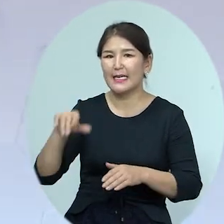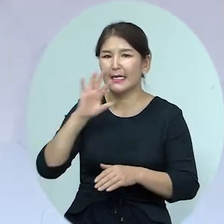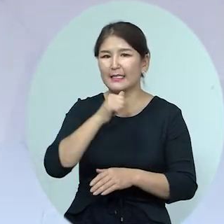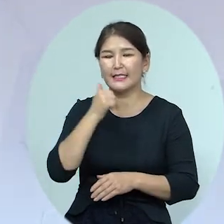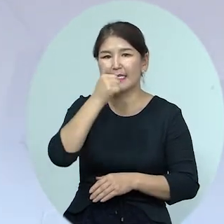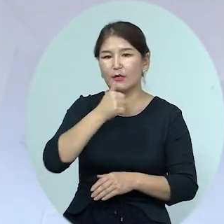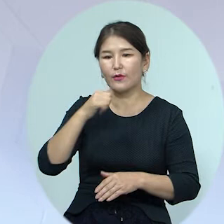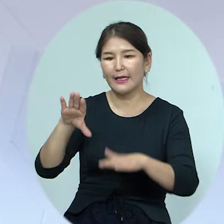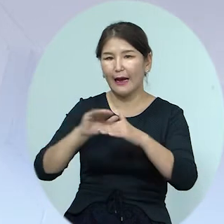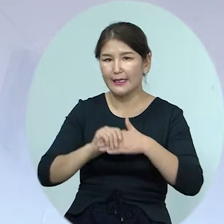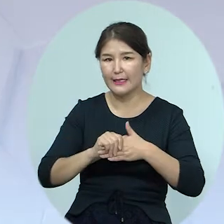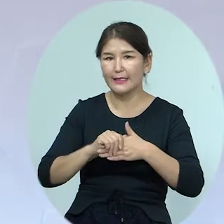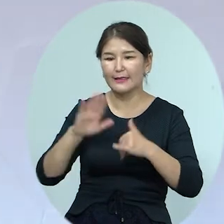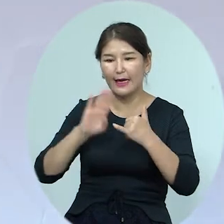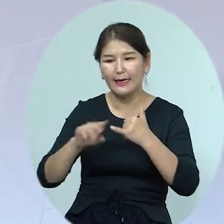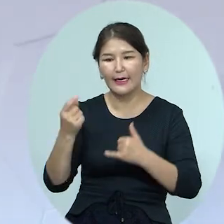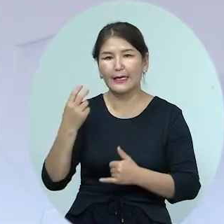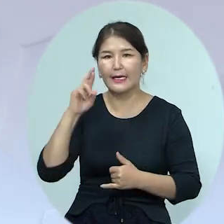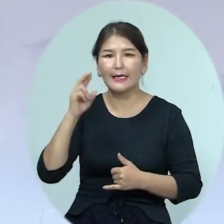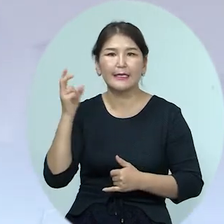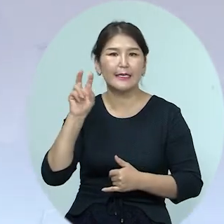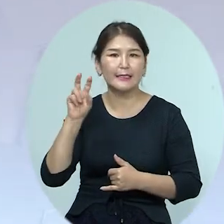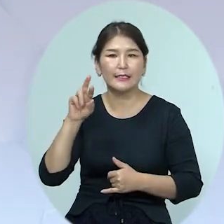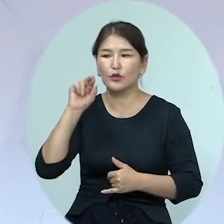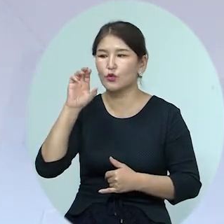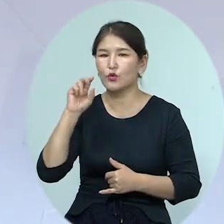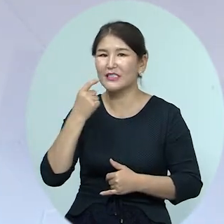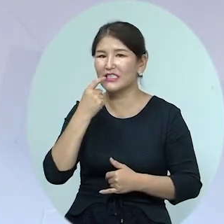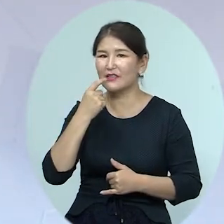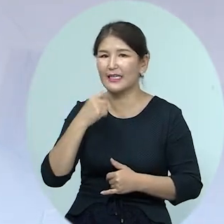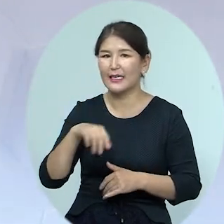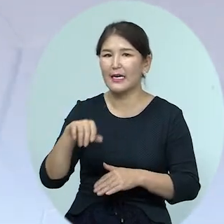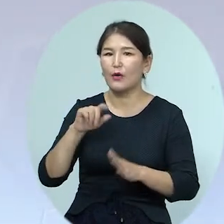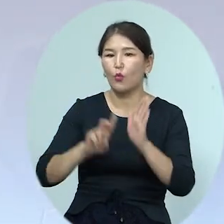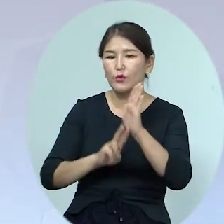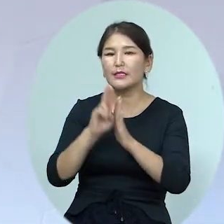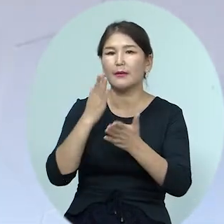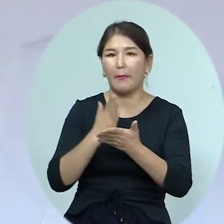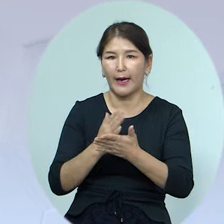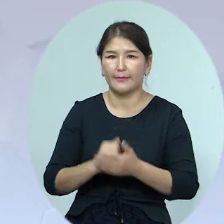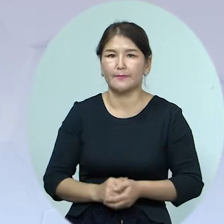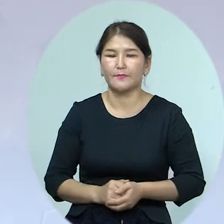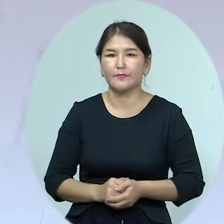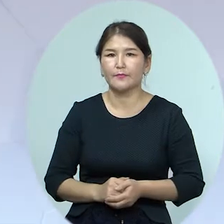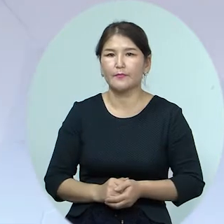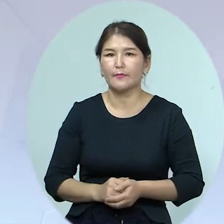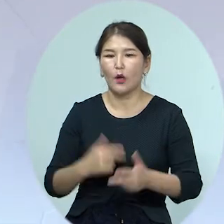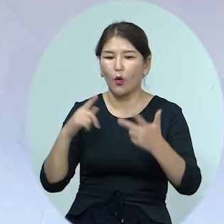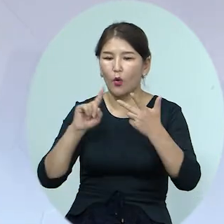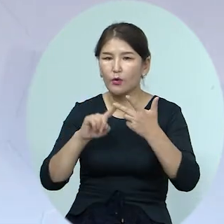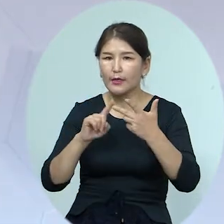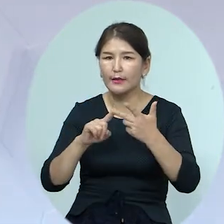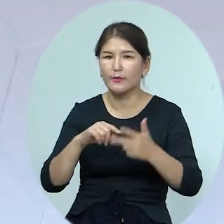шүдийг эрүүл зөв шүтлэхэд чухал үүргийг гүйцэтгэдэг. Шүд цоорох өвчнөөс хамгаалах 3 дахь гол алхам нь юу гэхээр